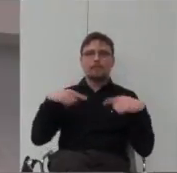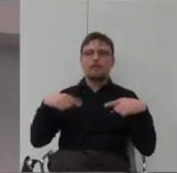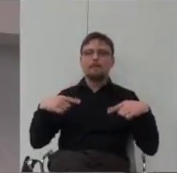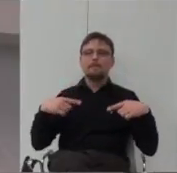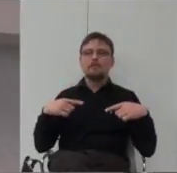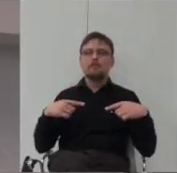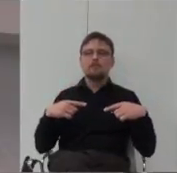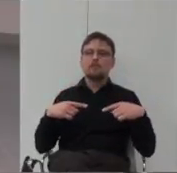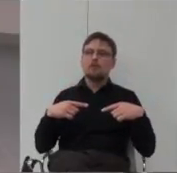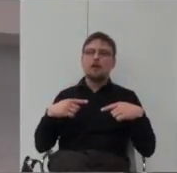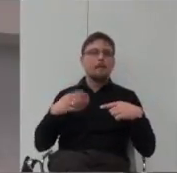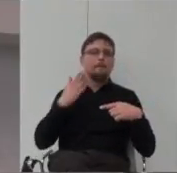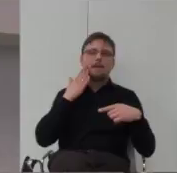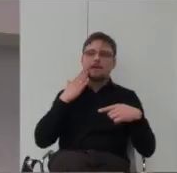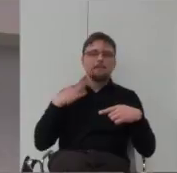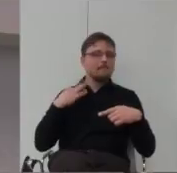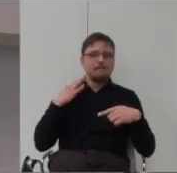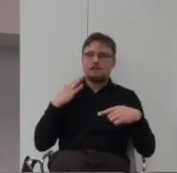nastoletnim,